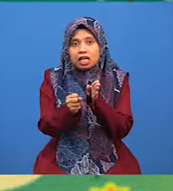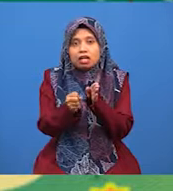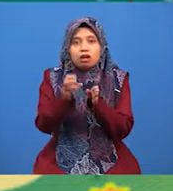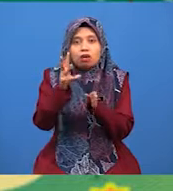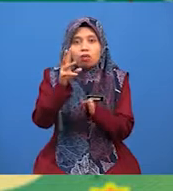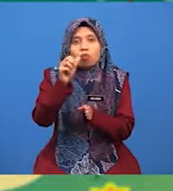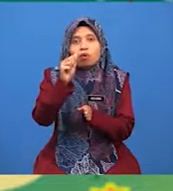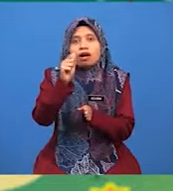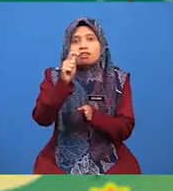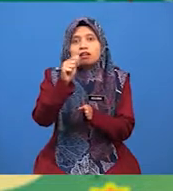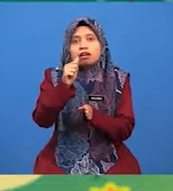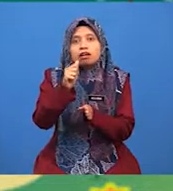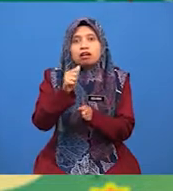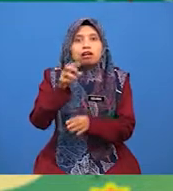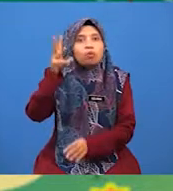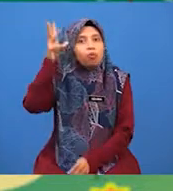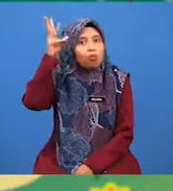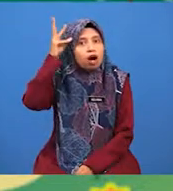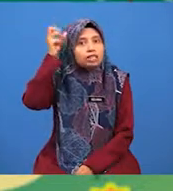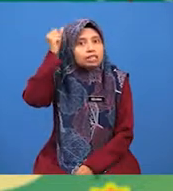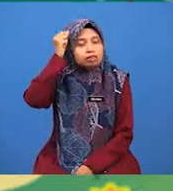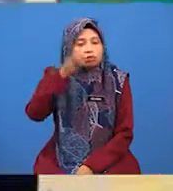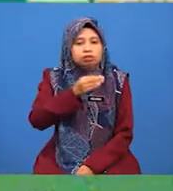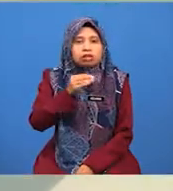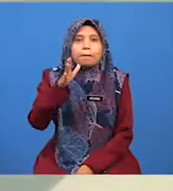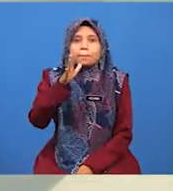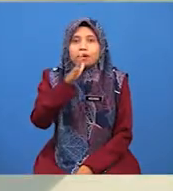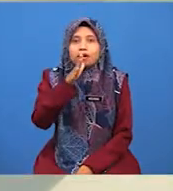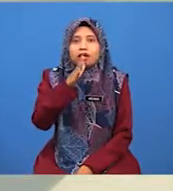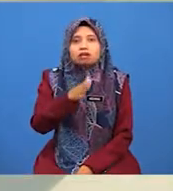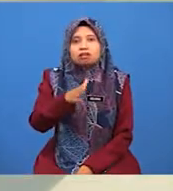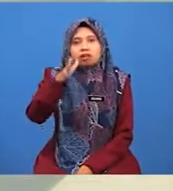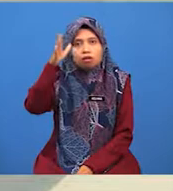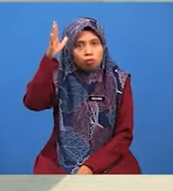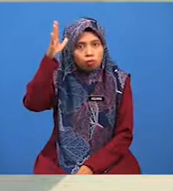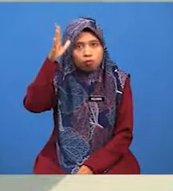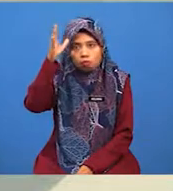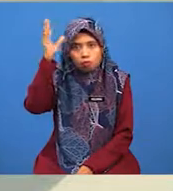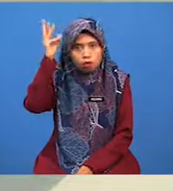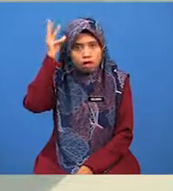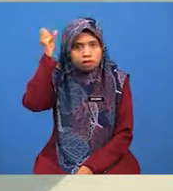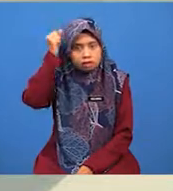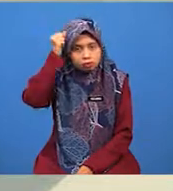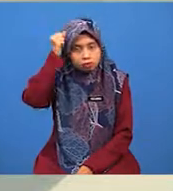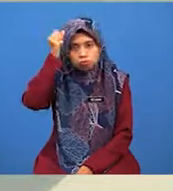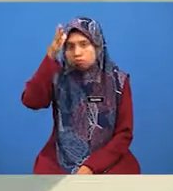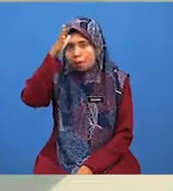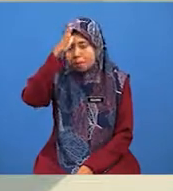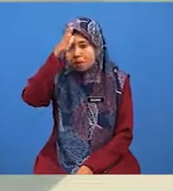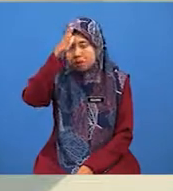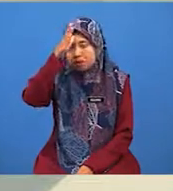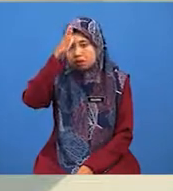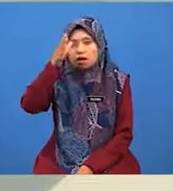watak Wak Salikun dan watak emak. Wak Salikun merupakan bapa kepada